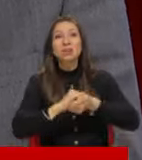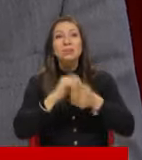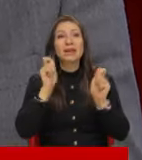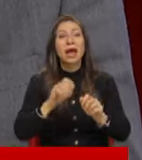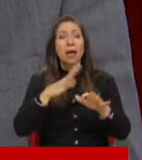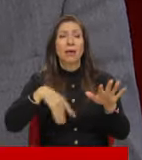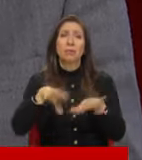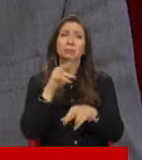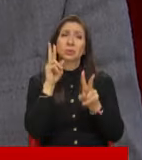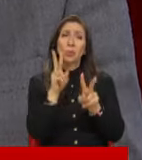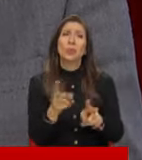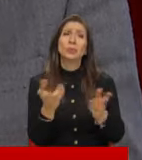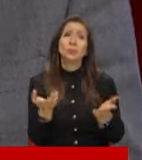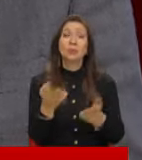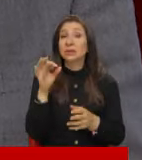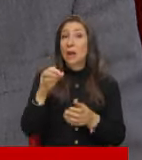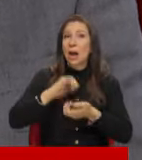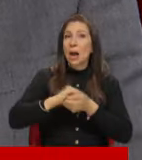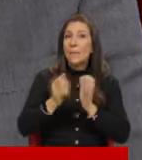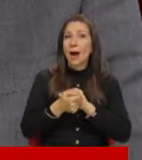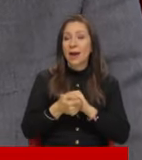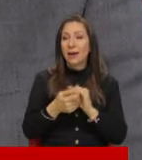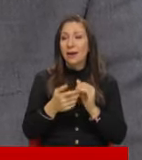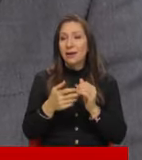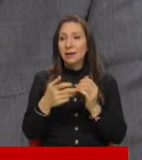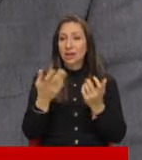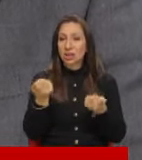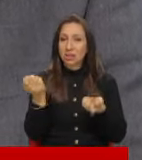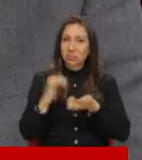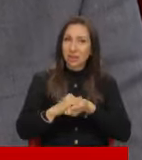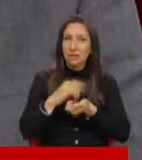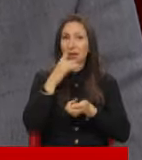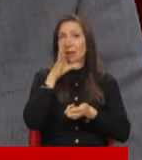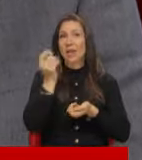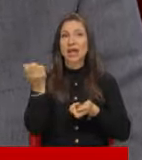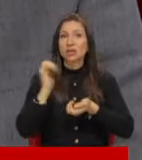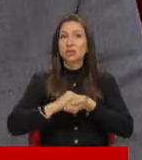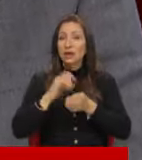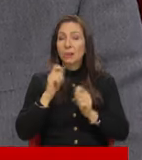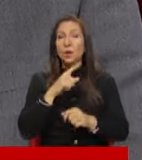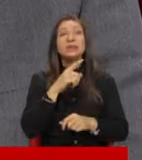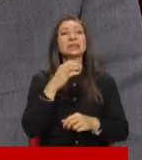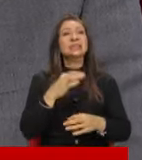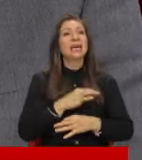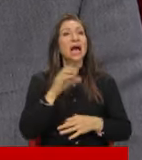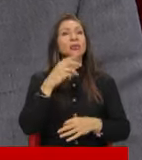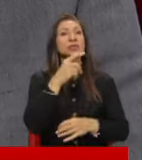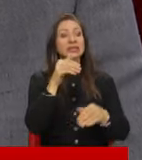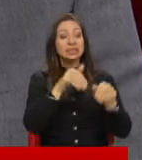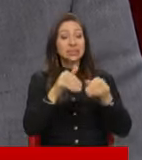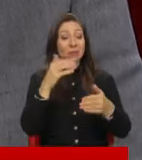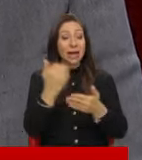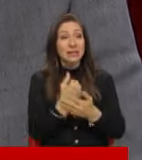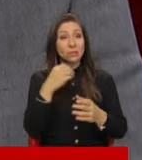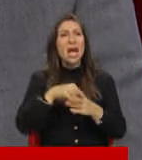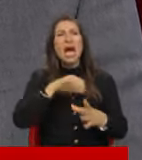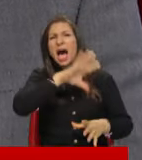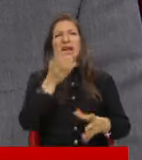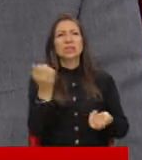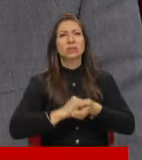yaptığını hepimiz görüyoruz Peki şimdi kampanya dilini nasıl buluyorsunuz işbirliği dediniz kimlerle işbirliği yapıyor Sayın Erdoğan seçimleri alabilmek için